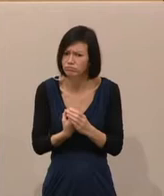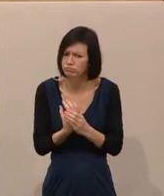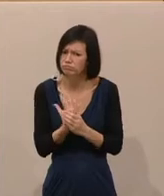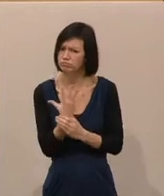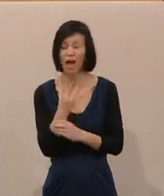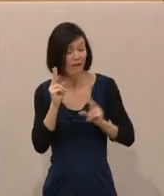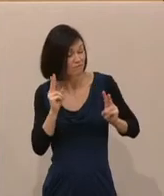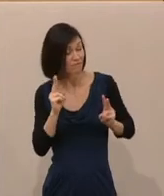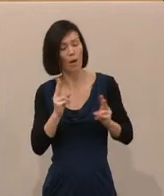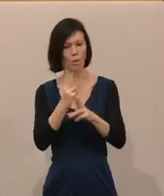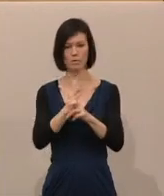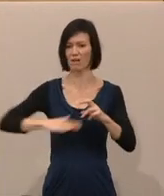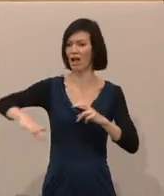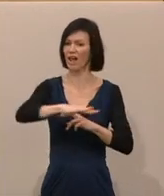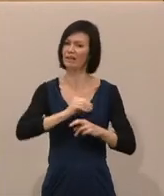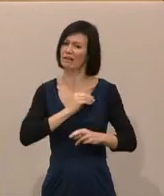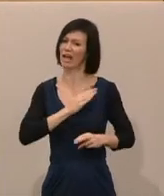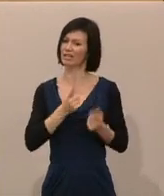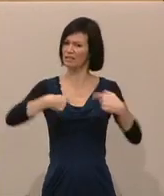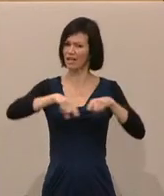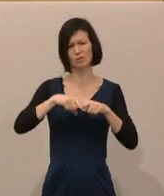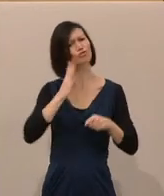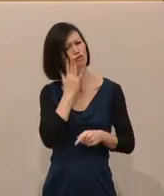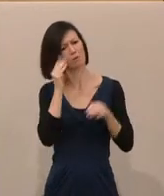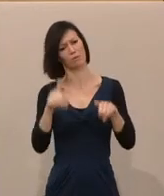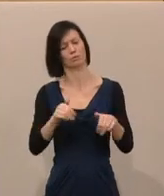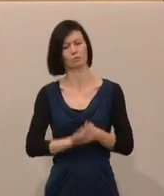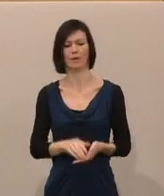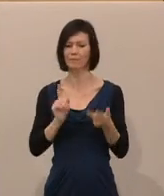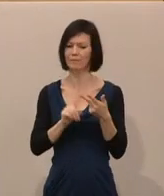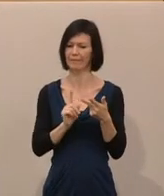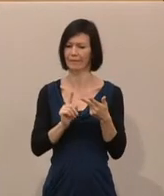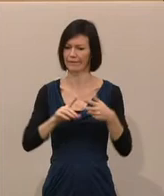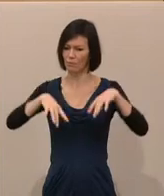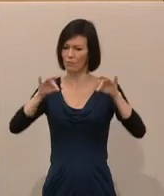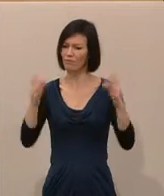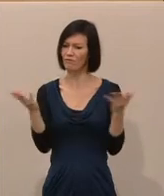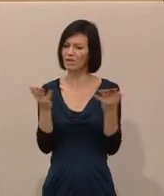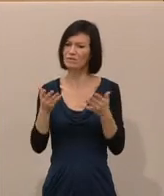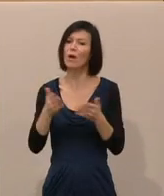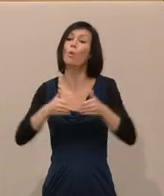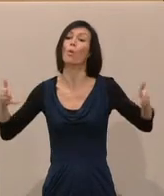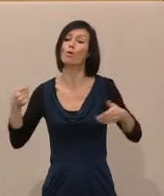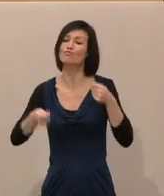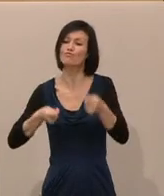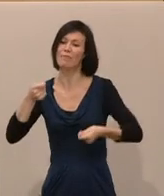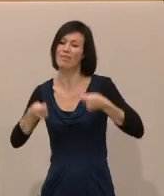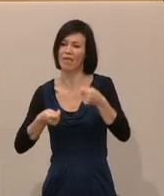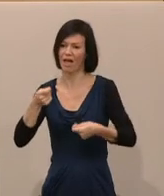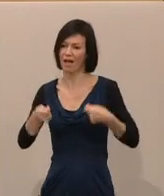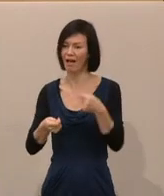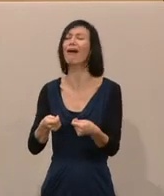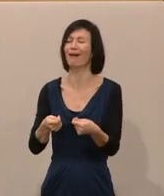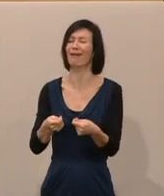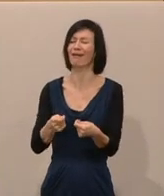wie Österreich. Der dritte Befund. Klientelen und Großspender werden schamlos bedient. Einige